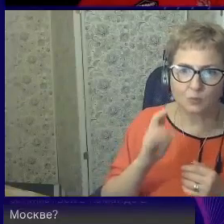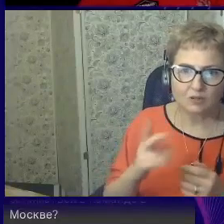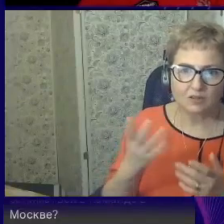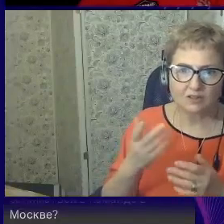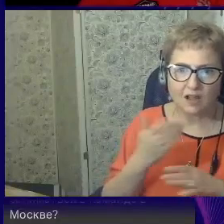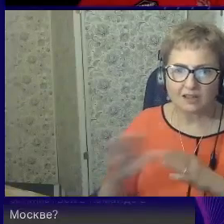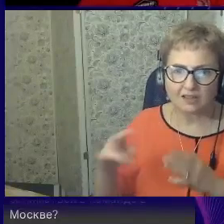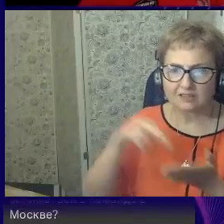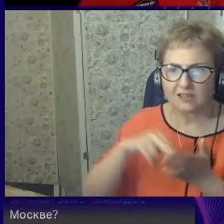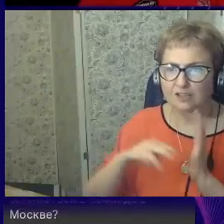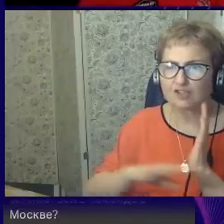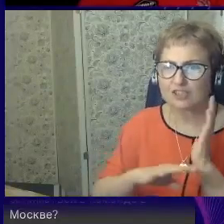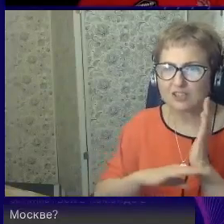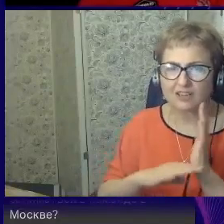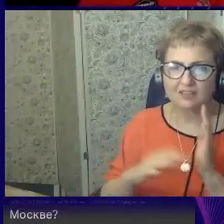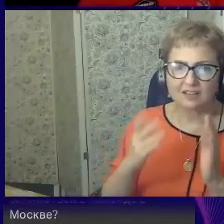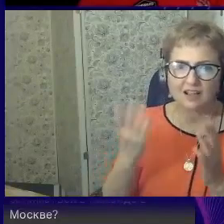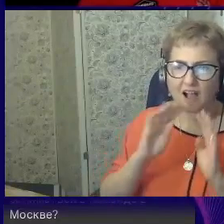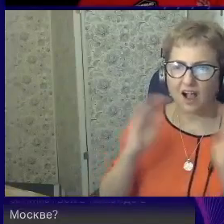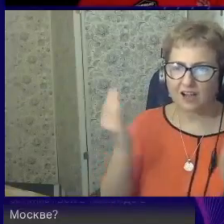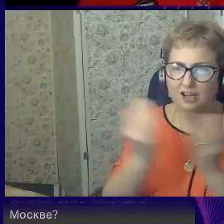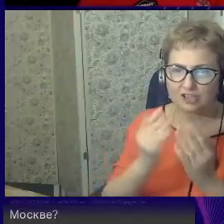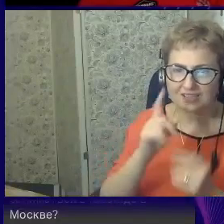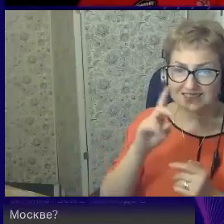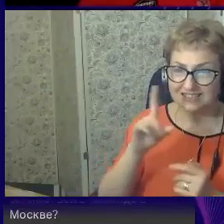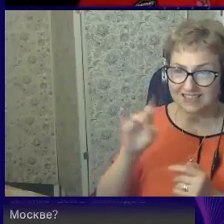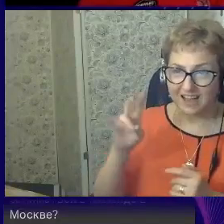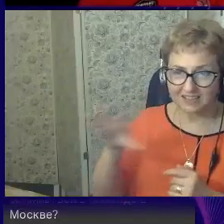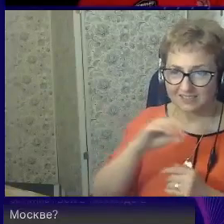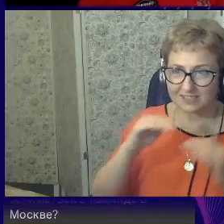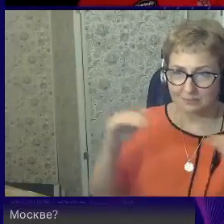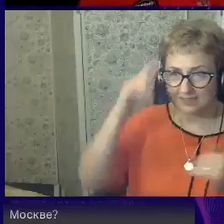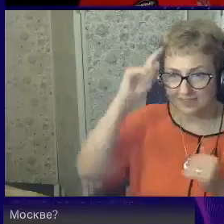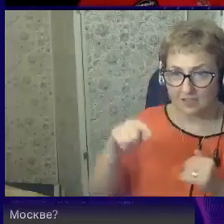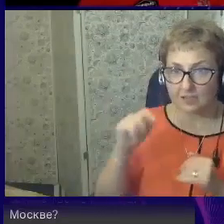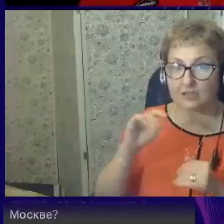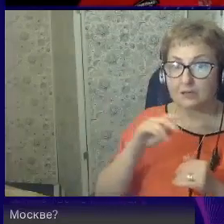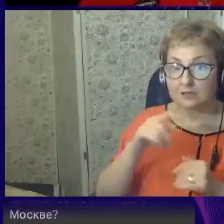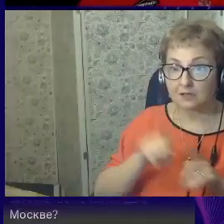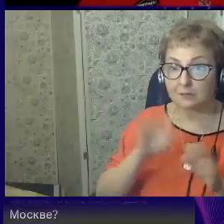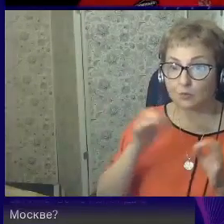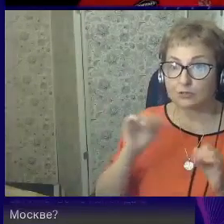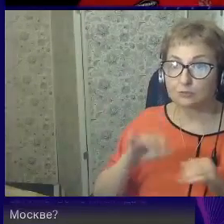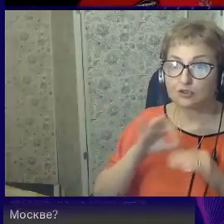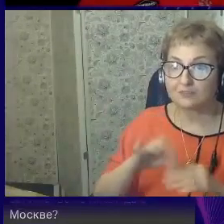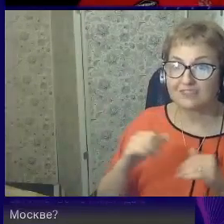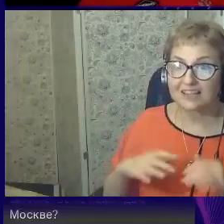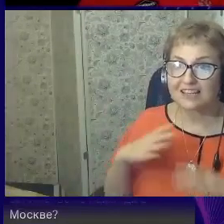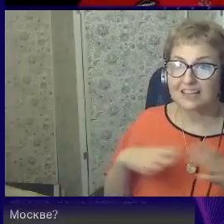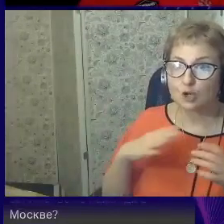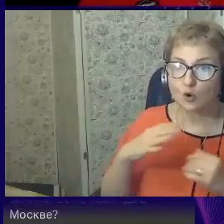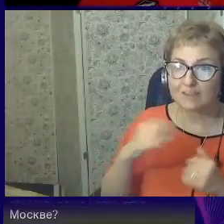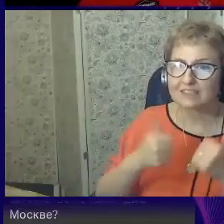отдельно стоящие деревья, ограждения. Эти знаки все ребята знают. И таким образом можно проводить тренировки